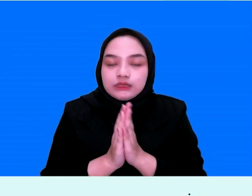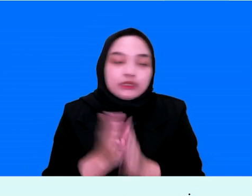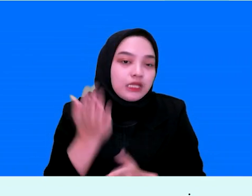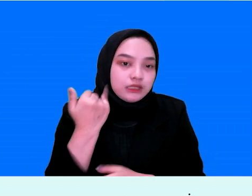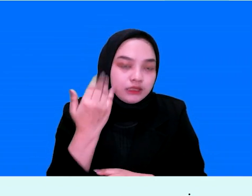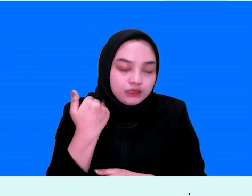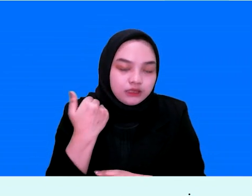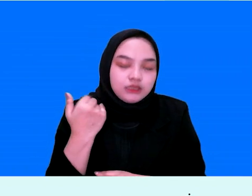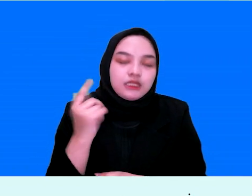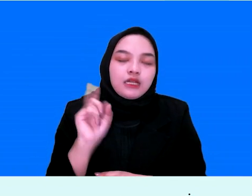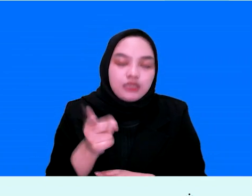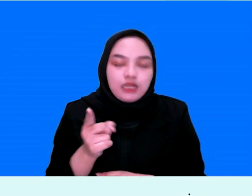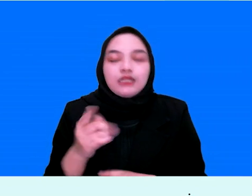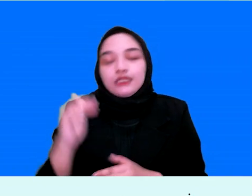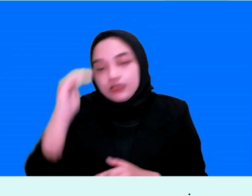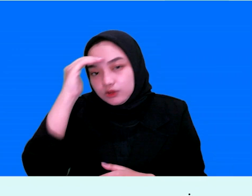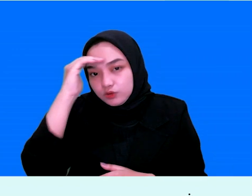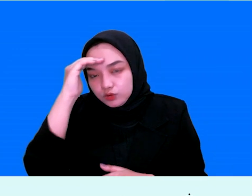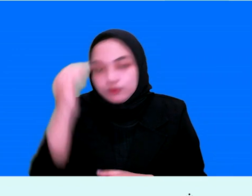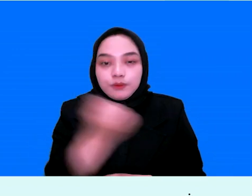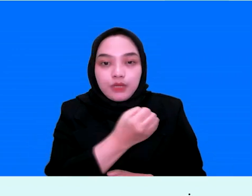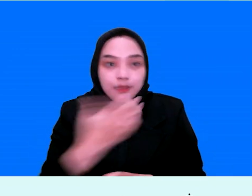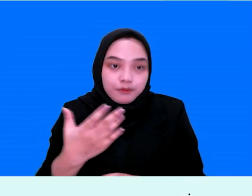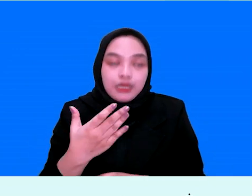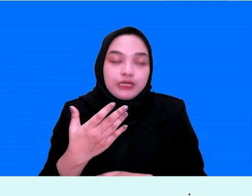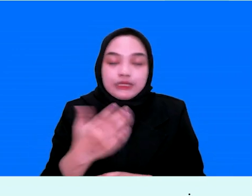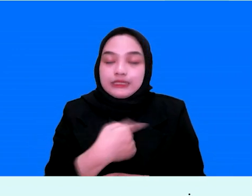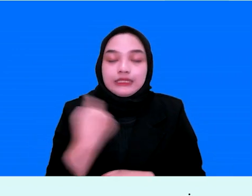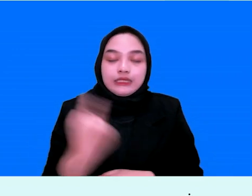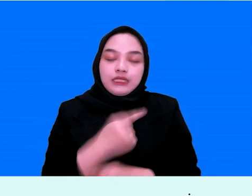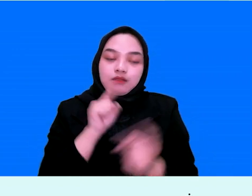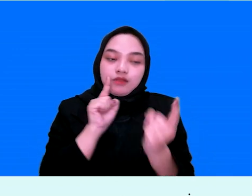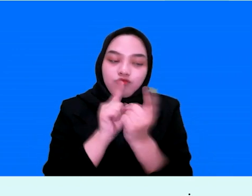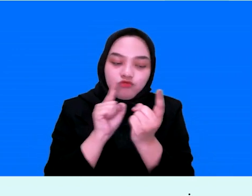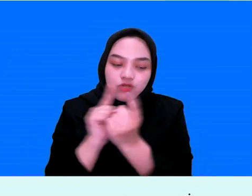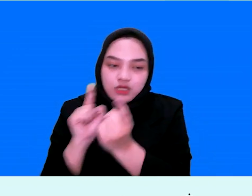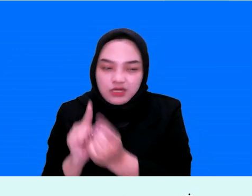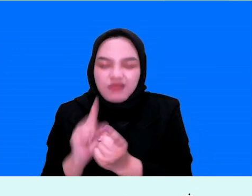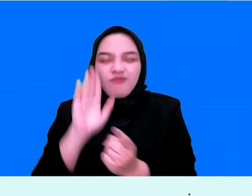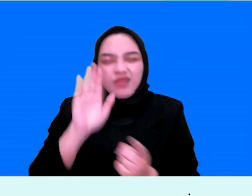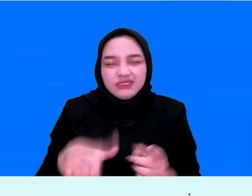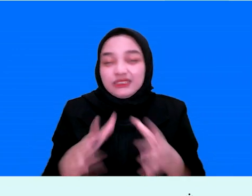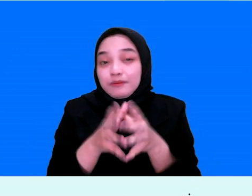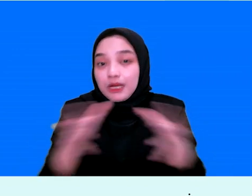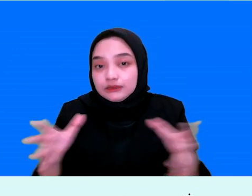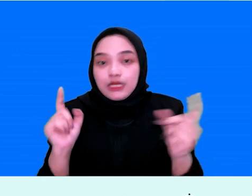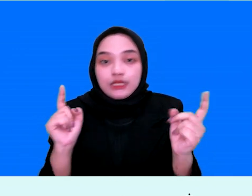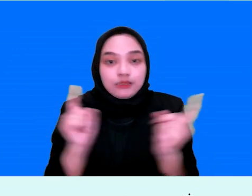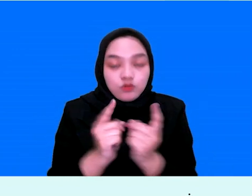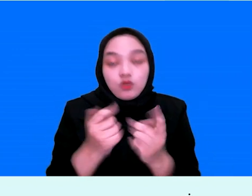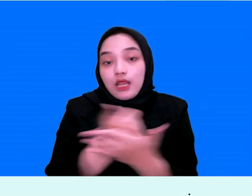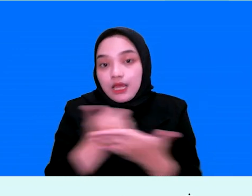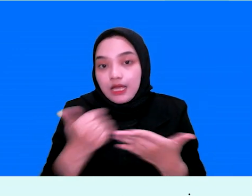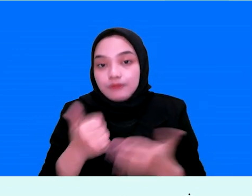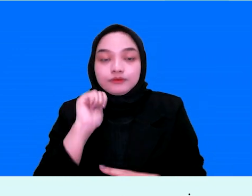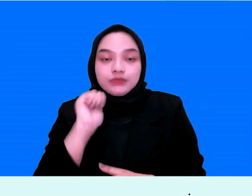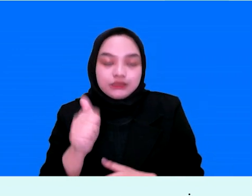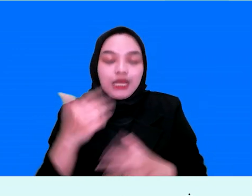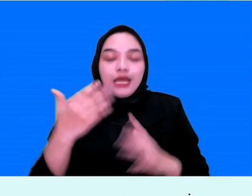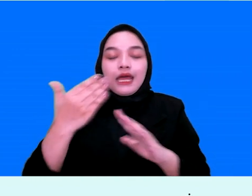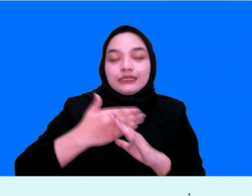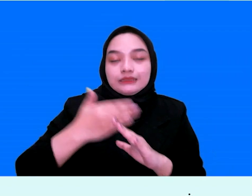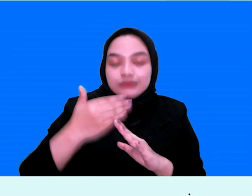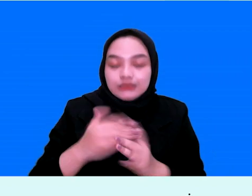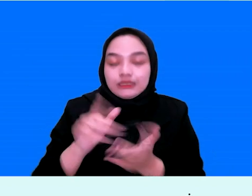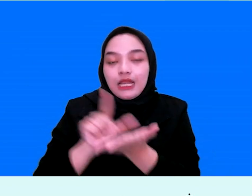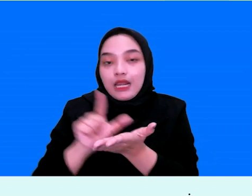eh yang tadi adalah beberapa dari isu-isu yang kami temukan dan masih banyak lagi isu yang kami temukan dan selengkapnya dapat